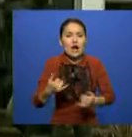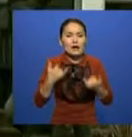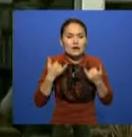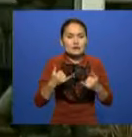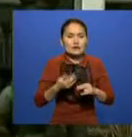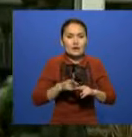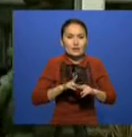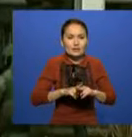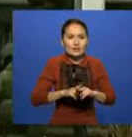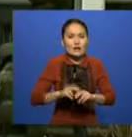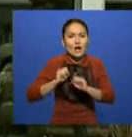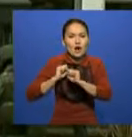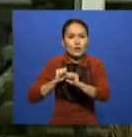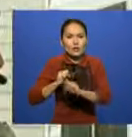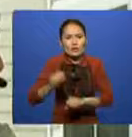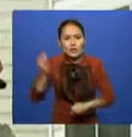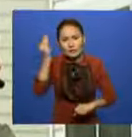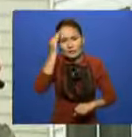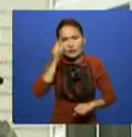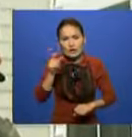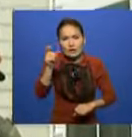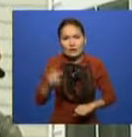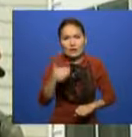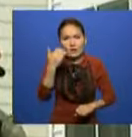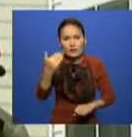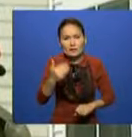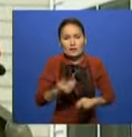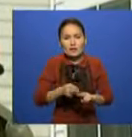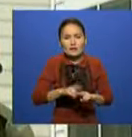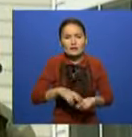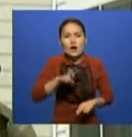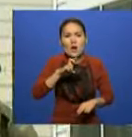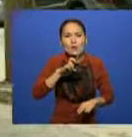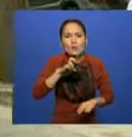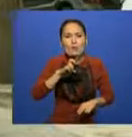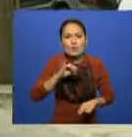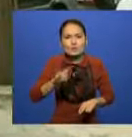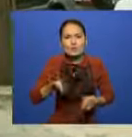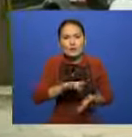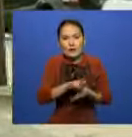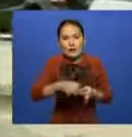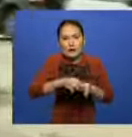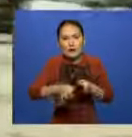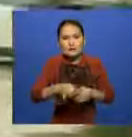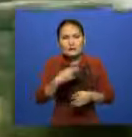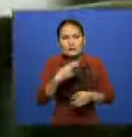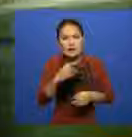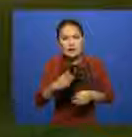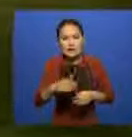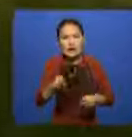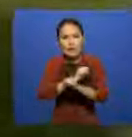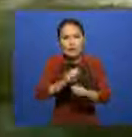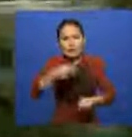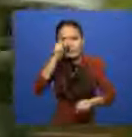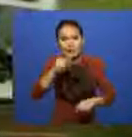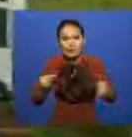болатын. Себебі қорғаушылардың пікірінше лаңкестік жасалған Бостон тарапы кінә тағылған Царнаевқа қырын қарап отыр. Бірақ апелляциялық сот бұл